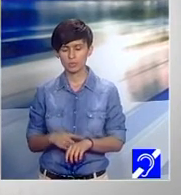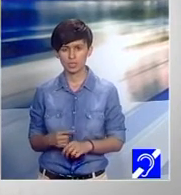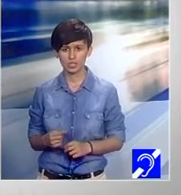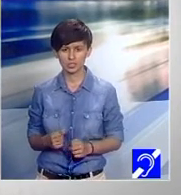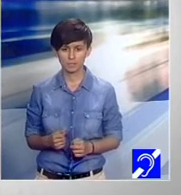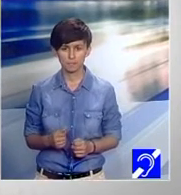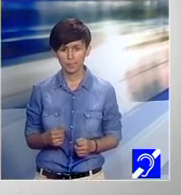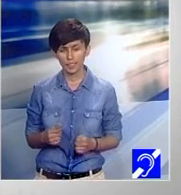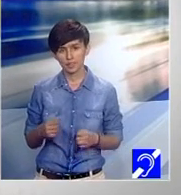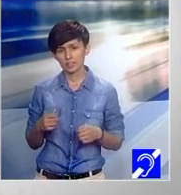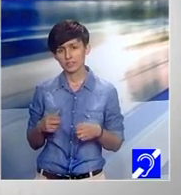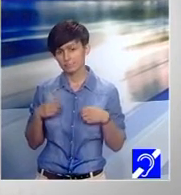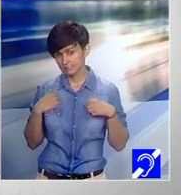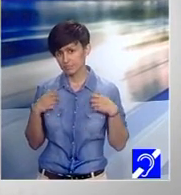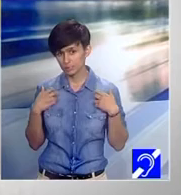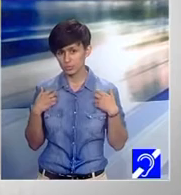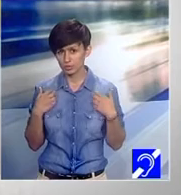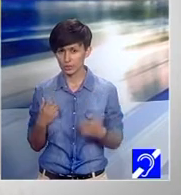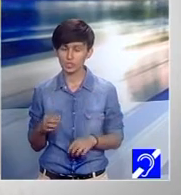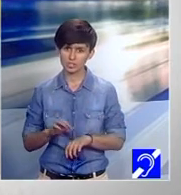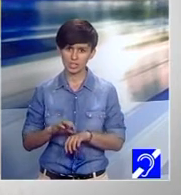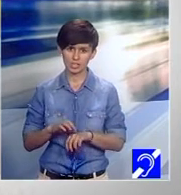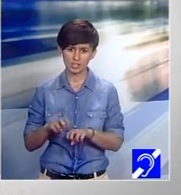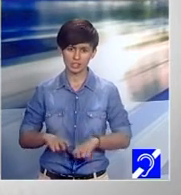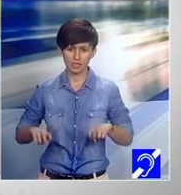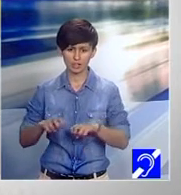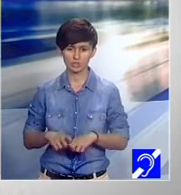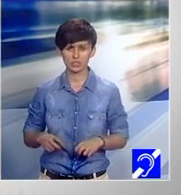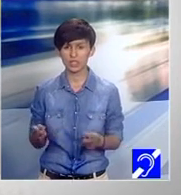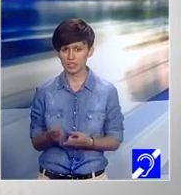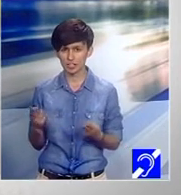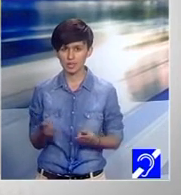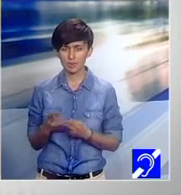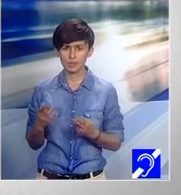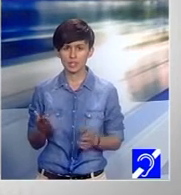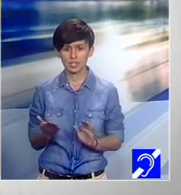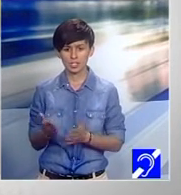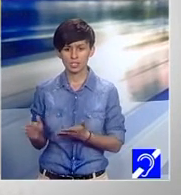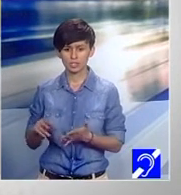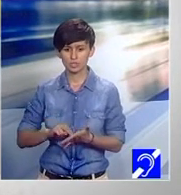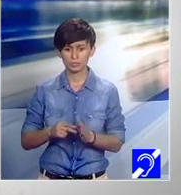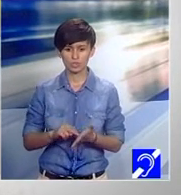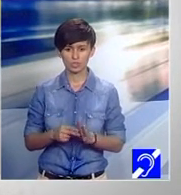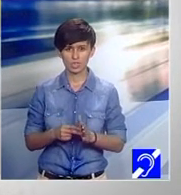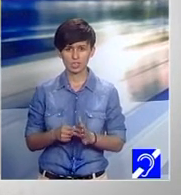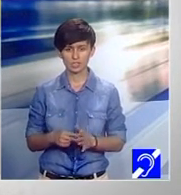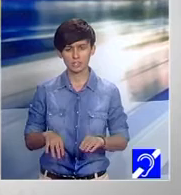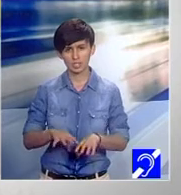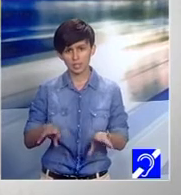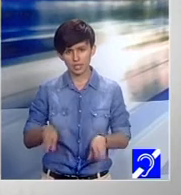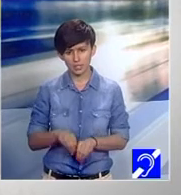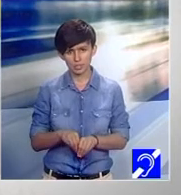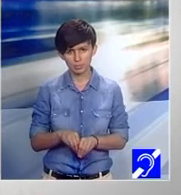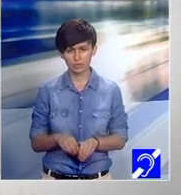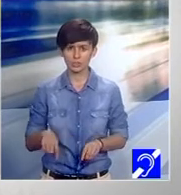Cristiana, fericit, al depistării foarte rapide, a pornit la drum și ONG-ul pe care împreună și cu